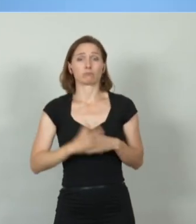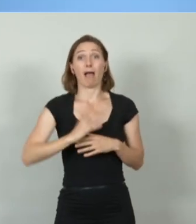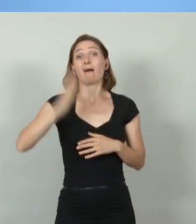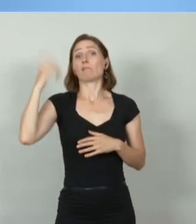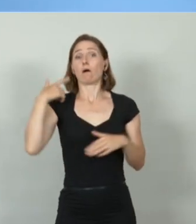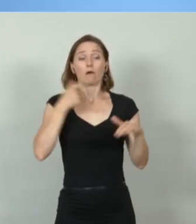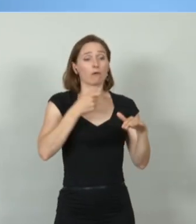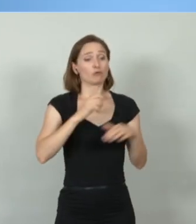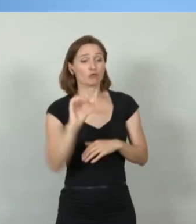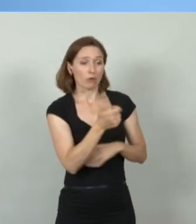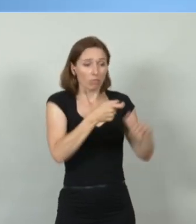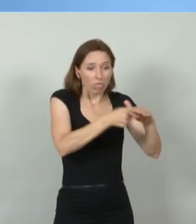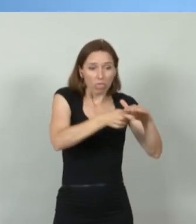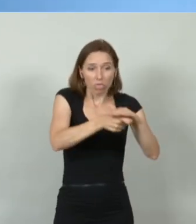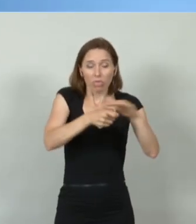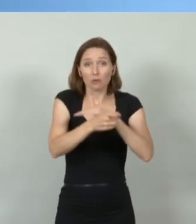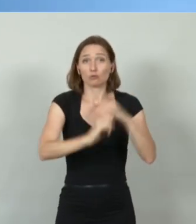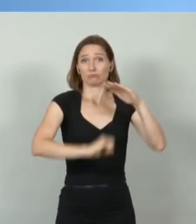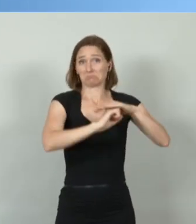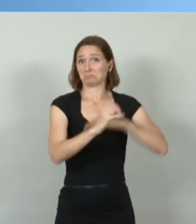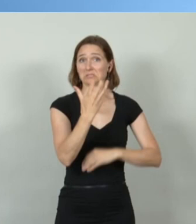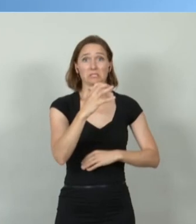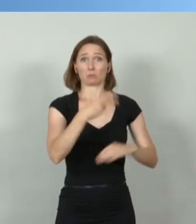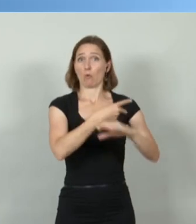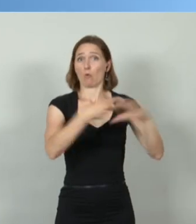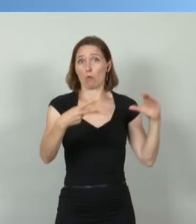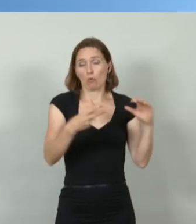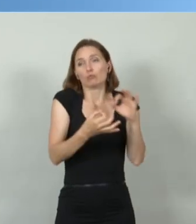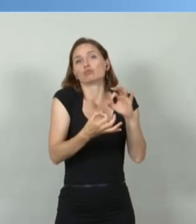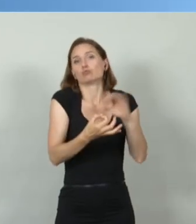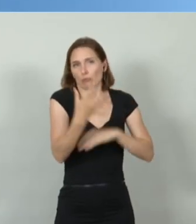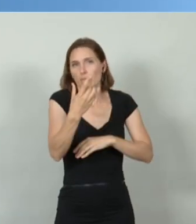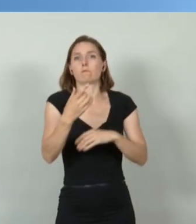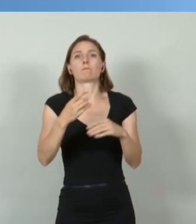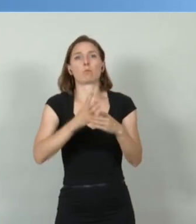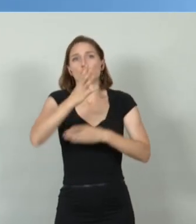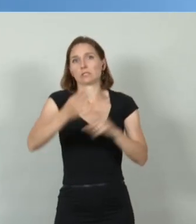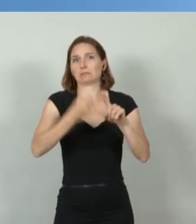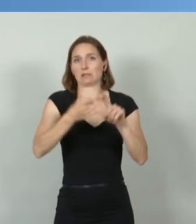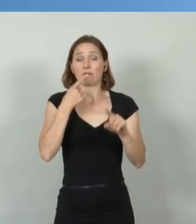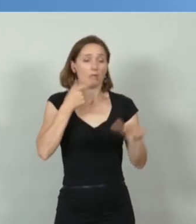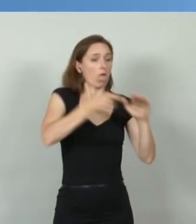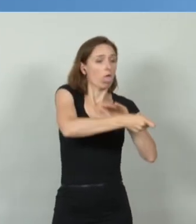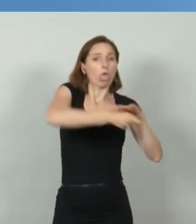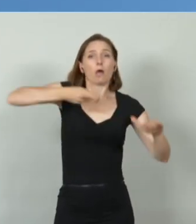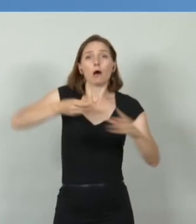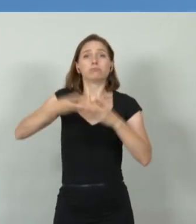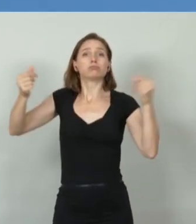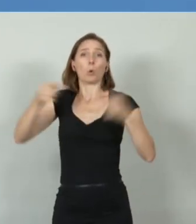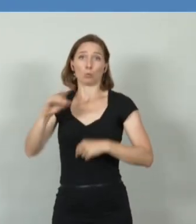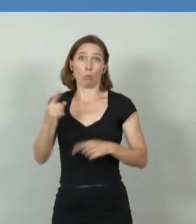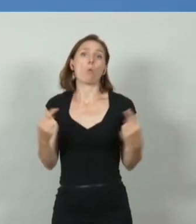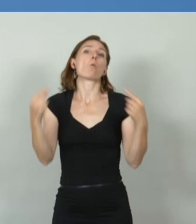chaque union de quartier hors projets spécifiques il y a donc là pas de disparition de financement je le redis il y a une